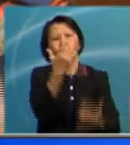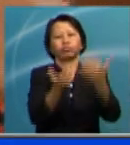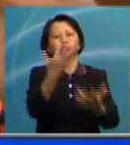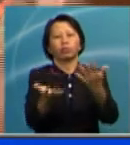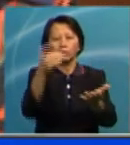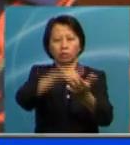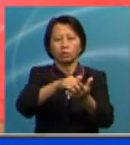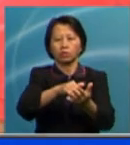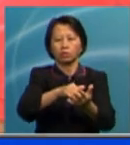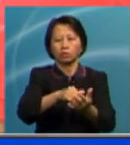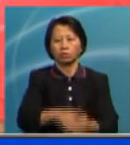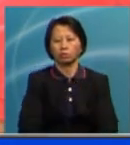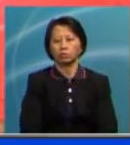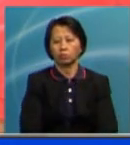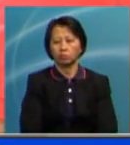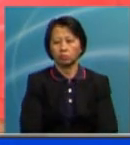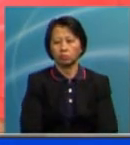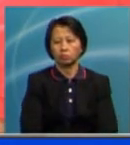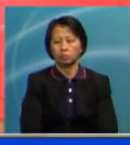kebakaran tu naik